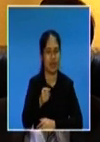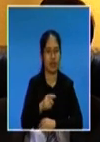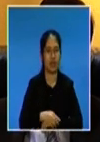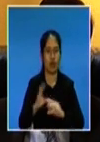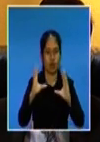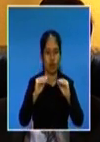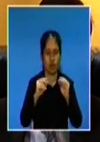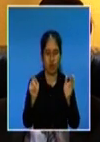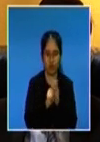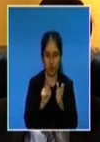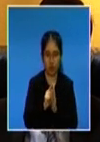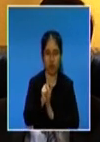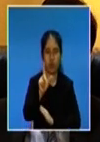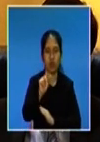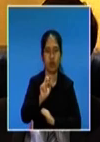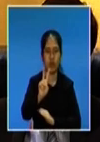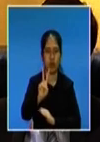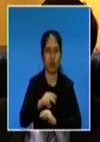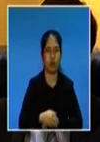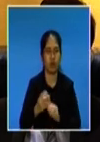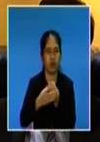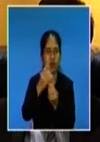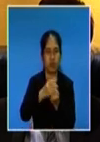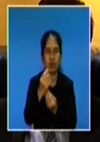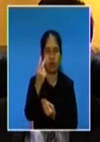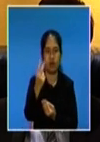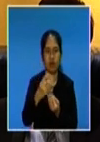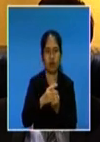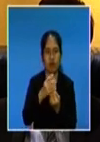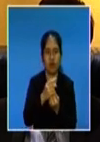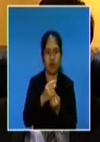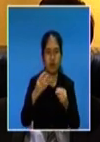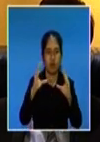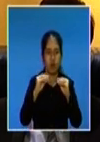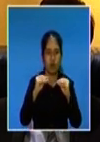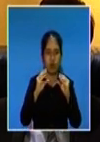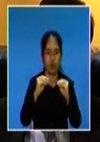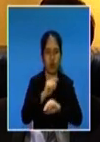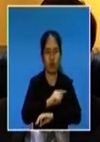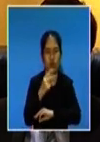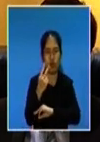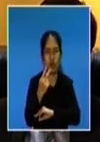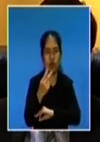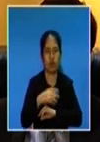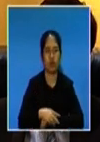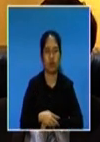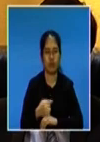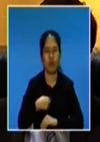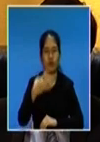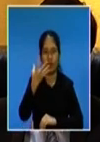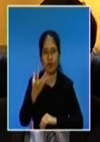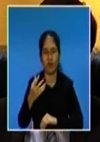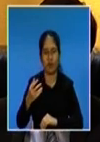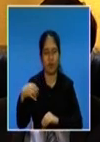งนะครับสัปดาห์ละ2วัน2วัน2วันไม่มีขาดเลยนะครับผมนี่ขาดประชุมไปครั้งเดียวนะครับ